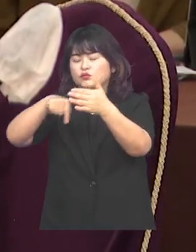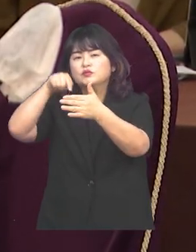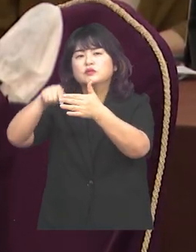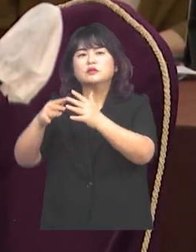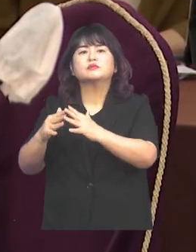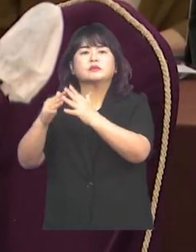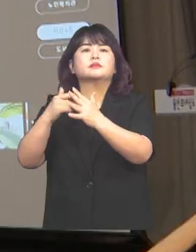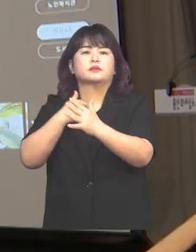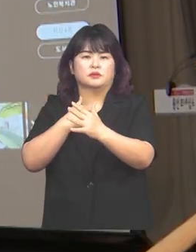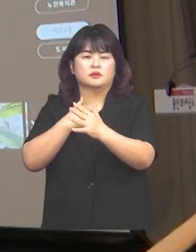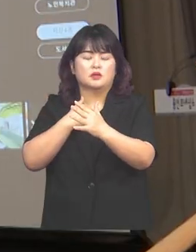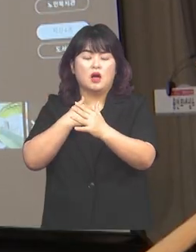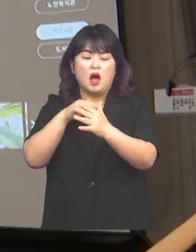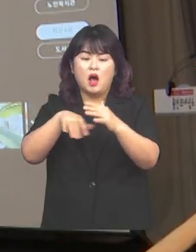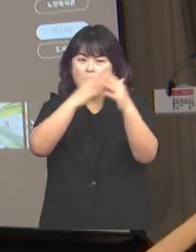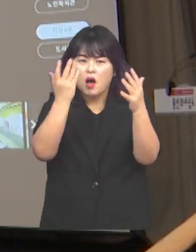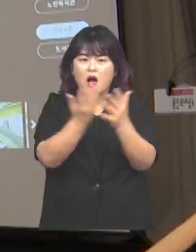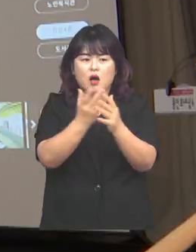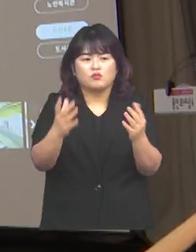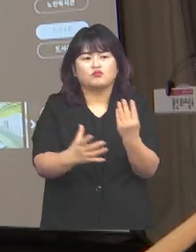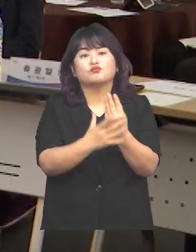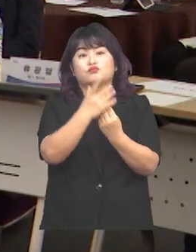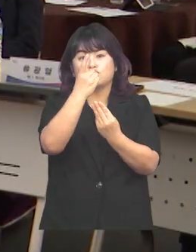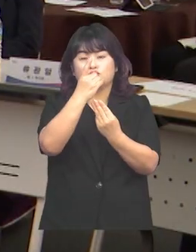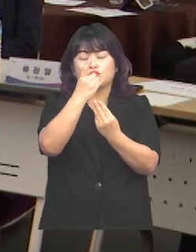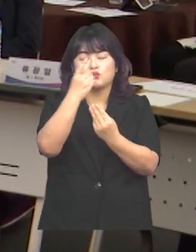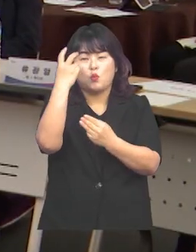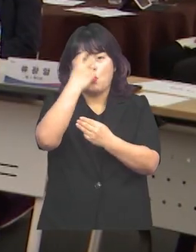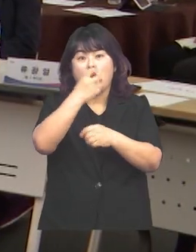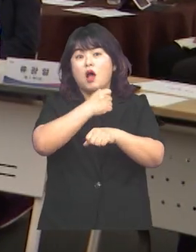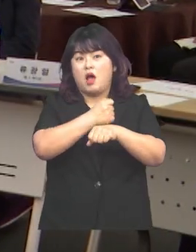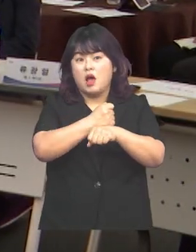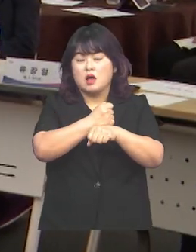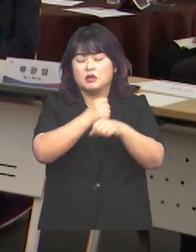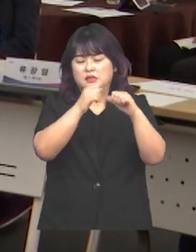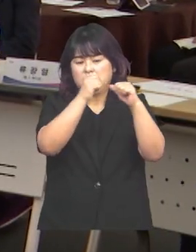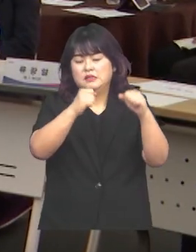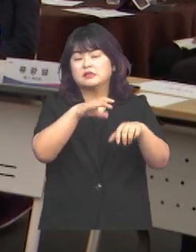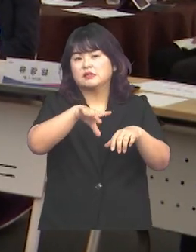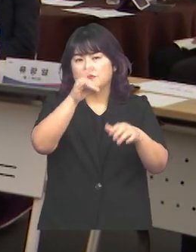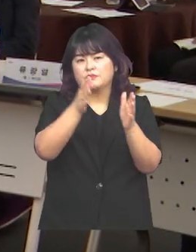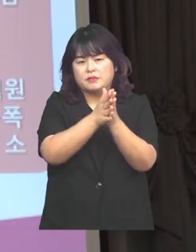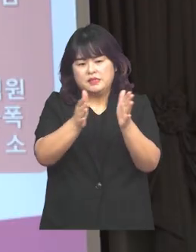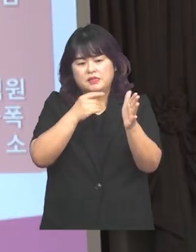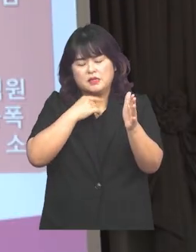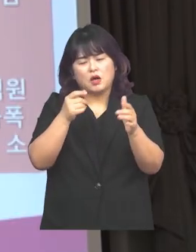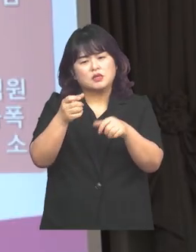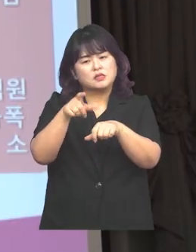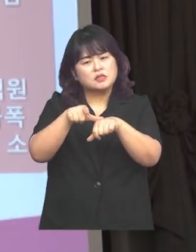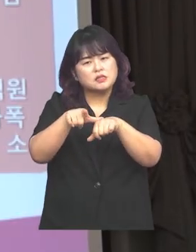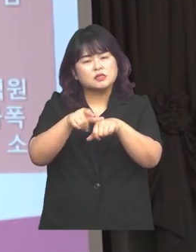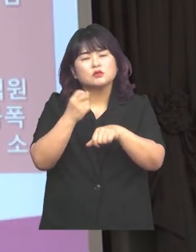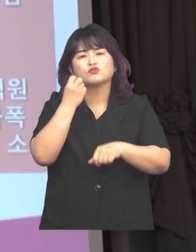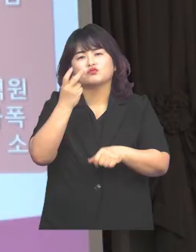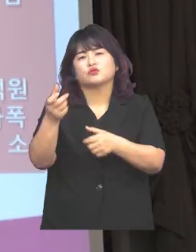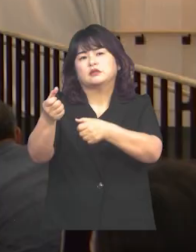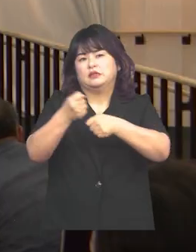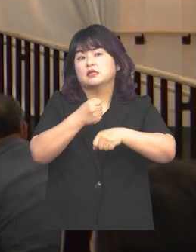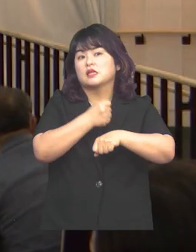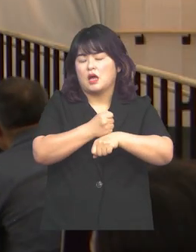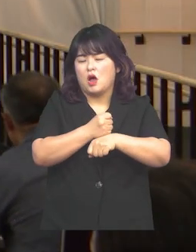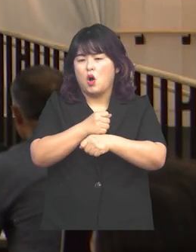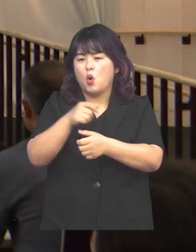처음으로 설계부터 시공까지 전 과정을 통합 관리하는 방식을 시행하여 개관 시기를 2개월 앞당기고